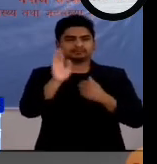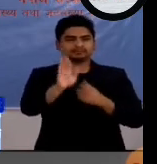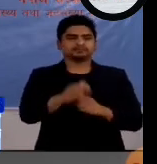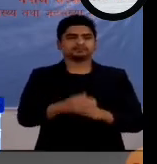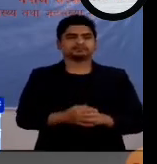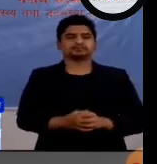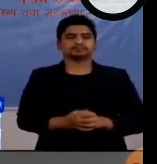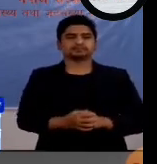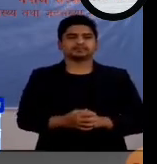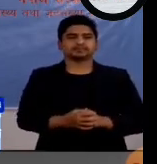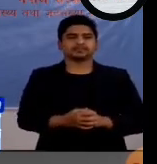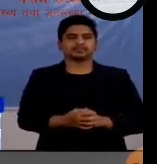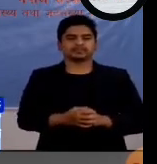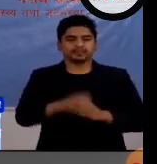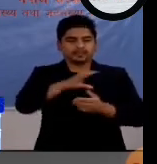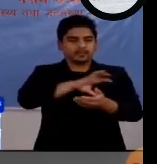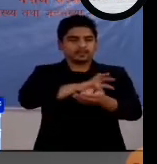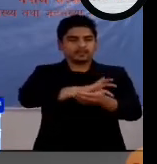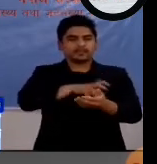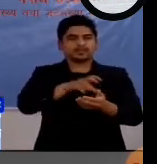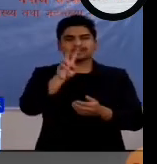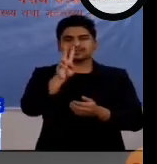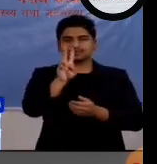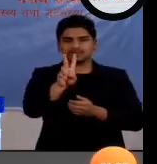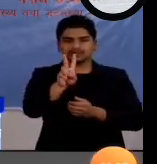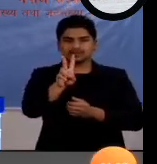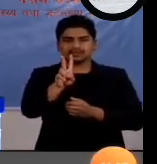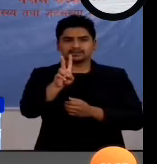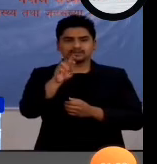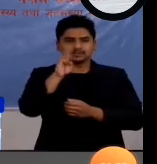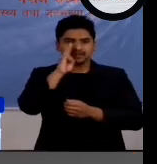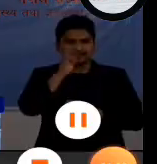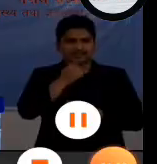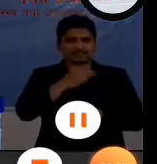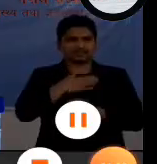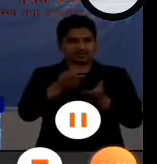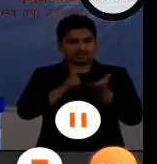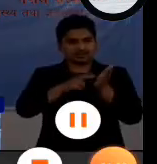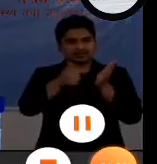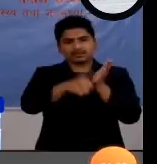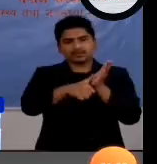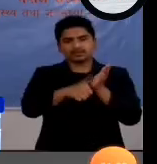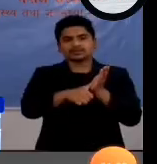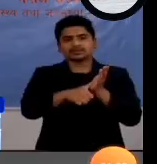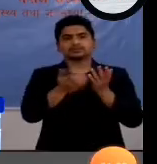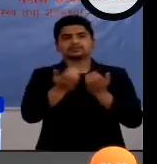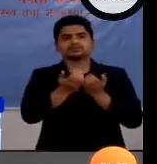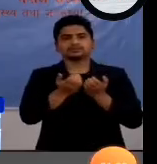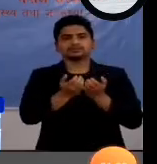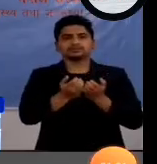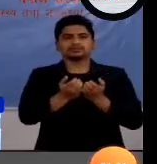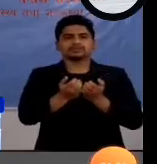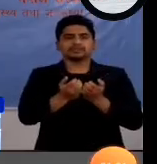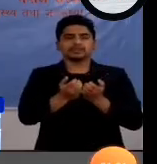छ। प्रदेश नम्बर 2 मा हाम्रो थप परीक्षण गर्ने